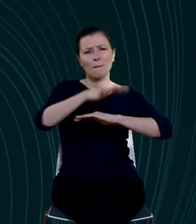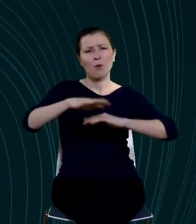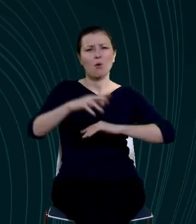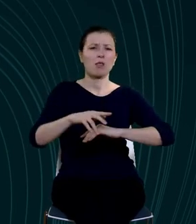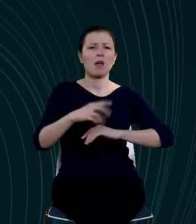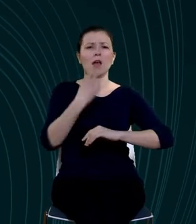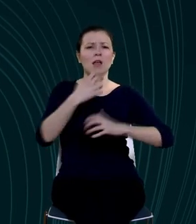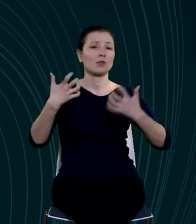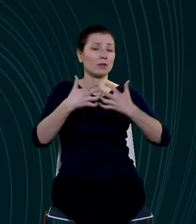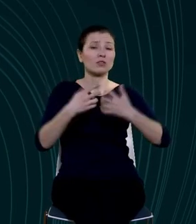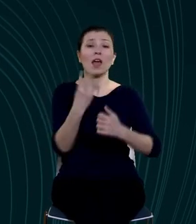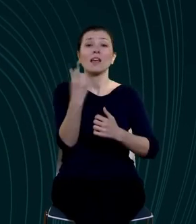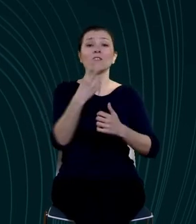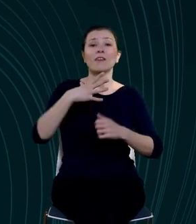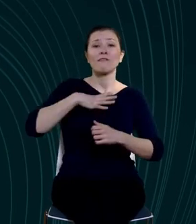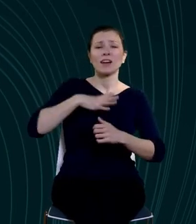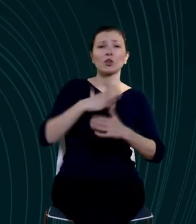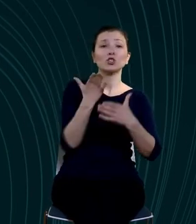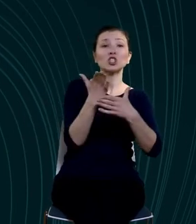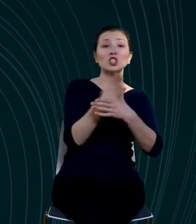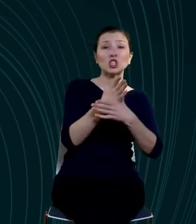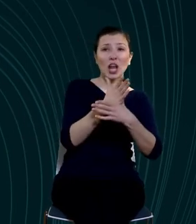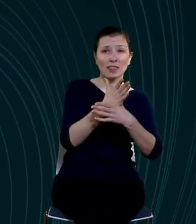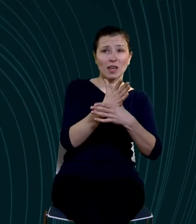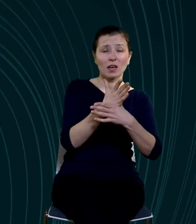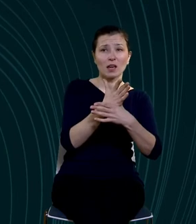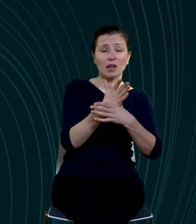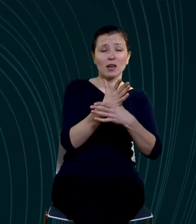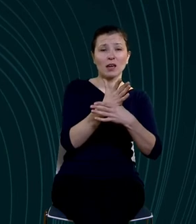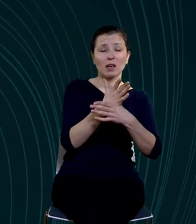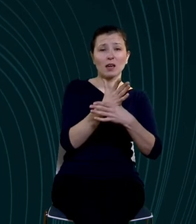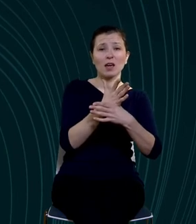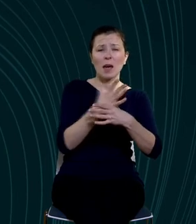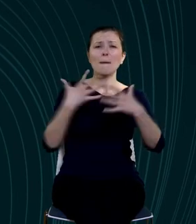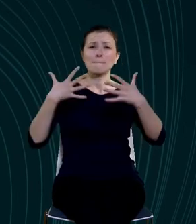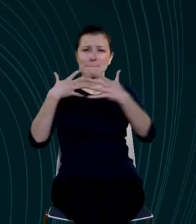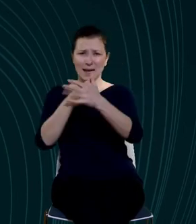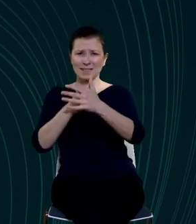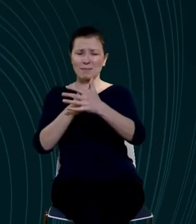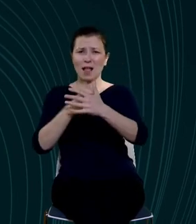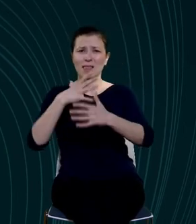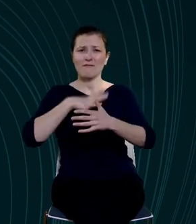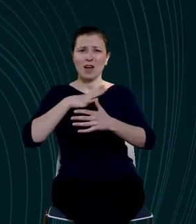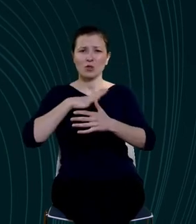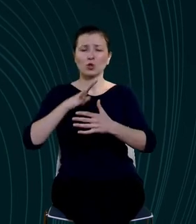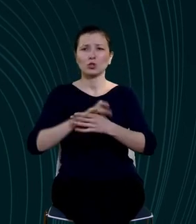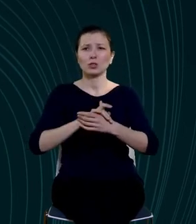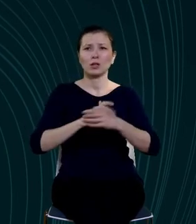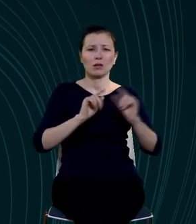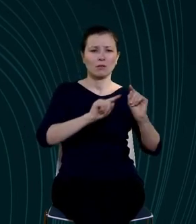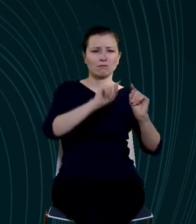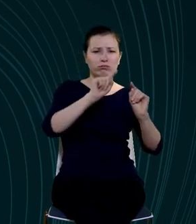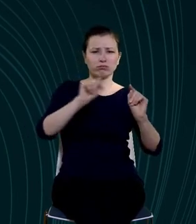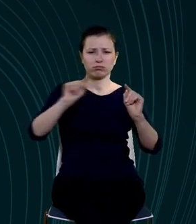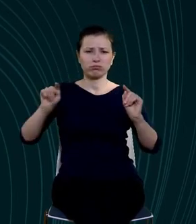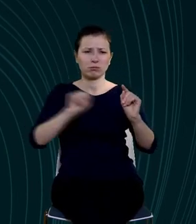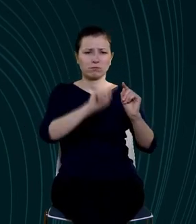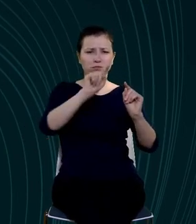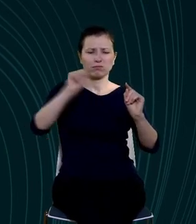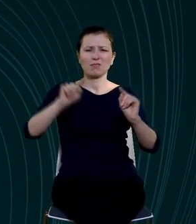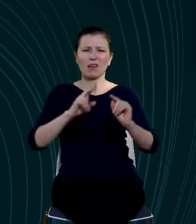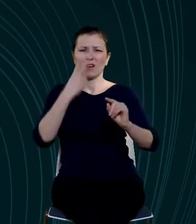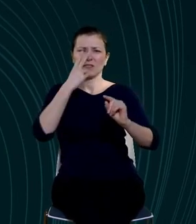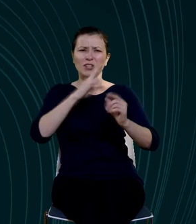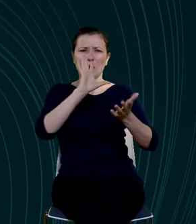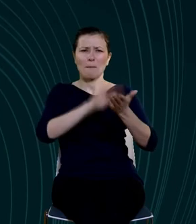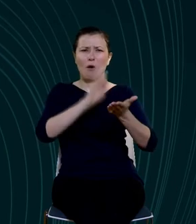wartości, wartość średnia, wartość maksymalna. To widać powtarzalność,